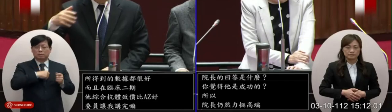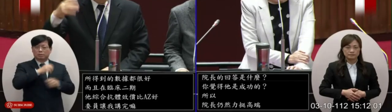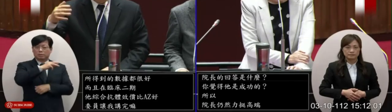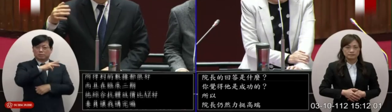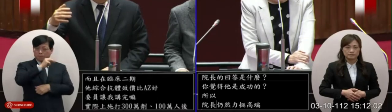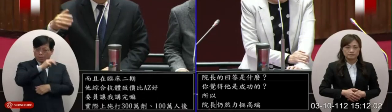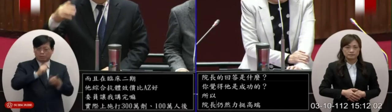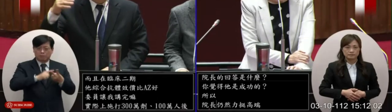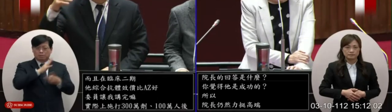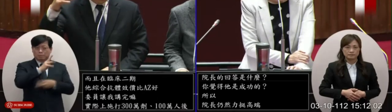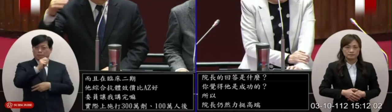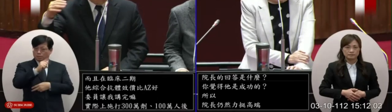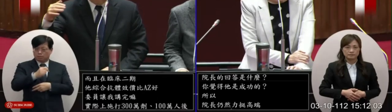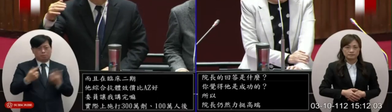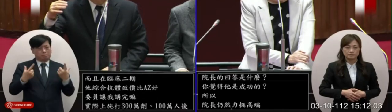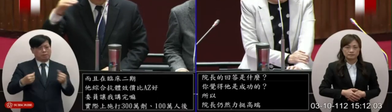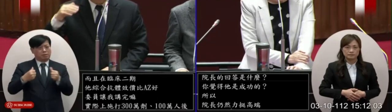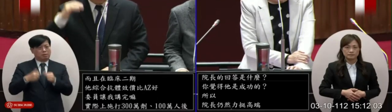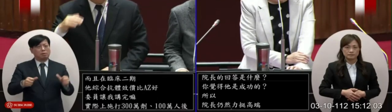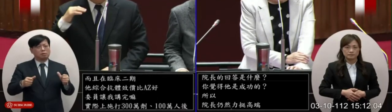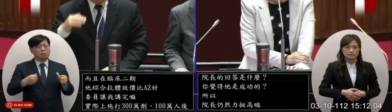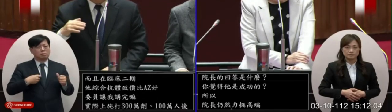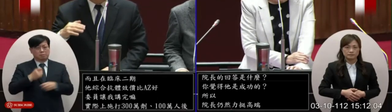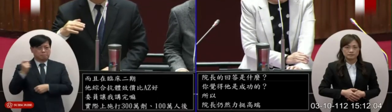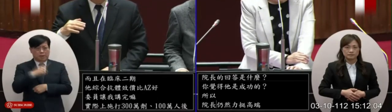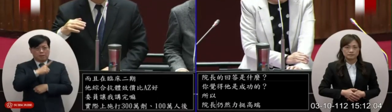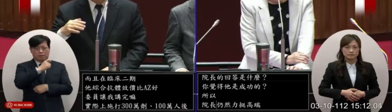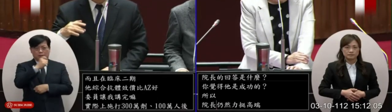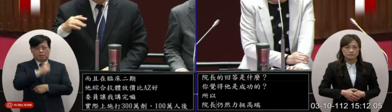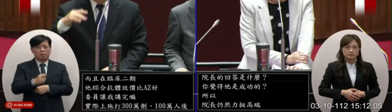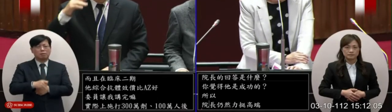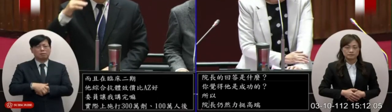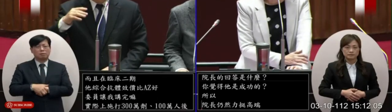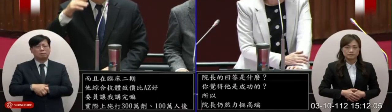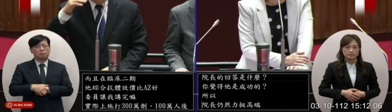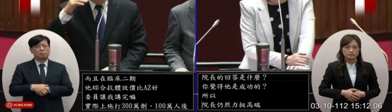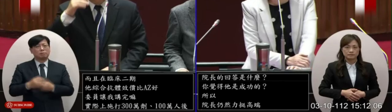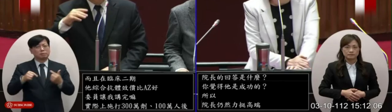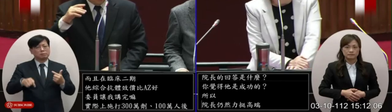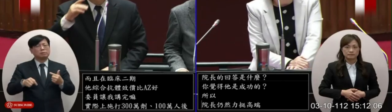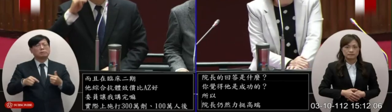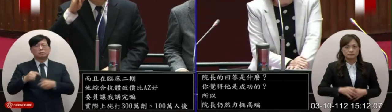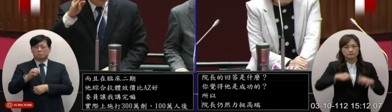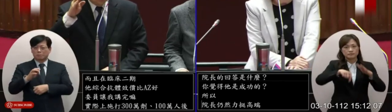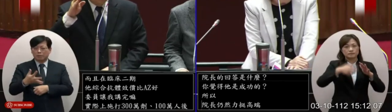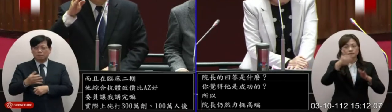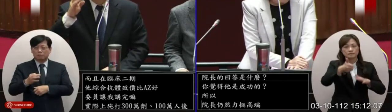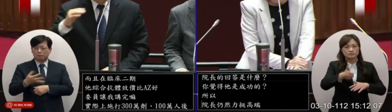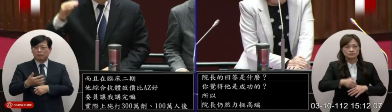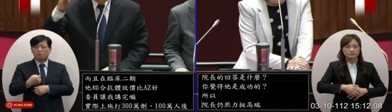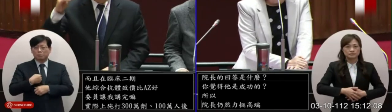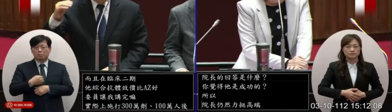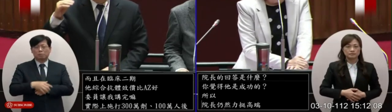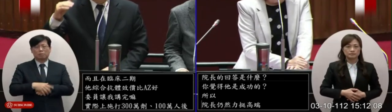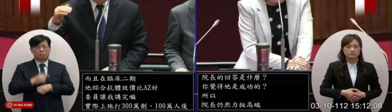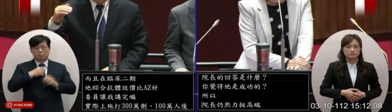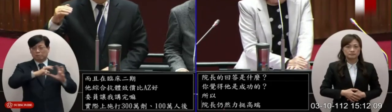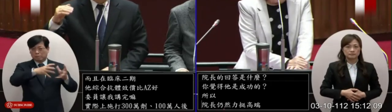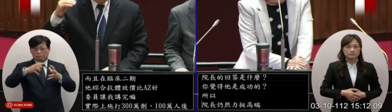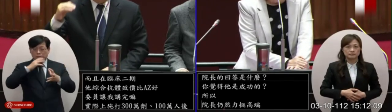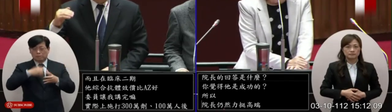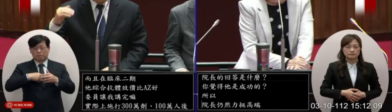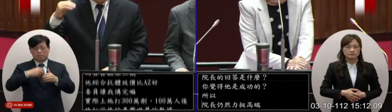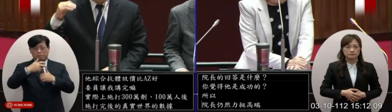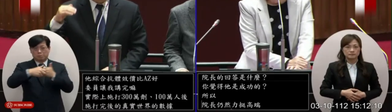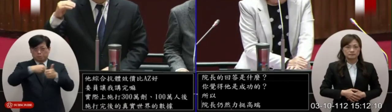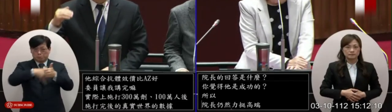纳跟 BNT 是一样的，比 A G 还要好。所以这也就是为什么世界卫生组织